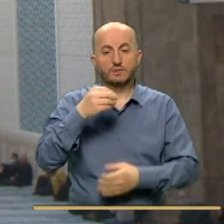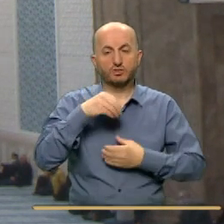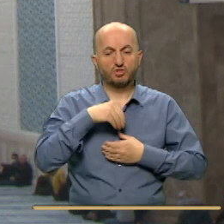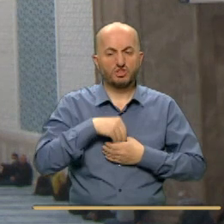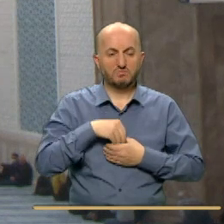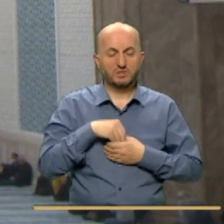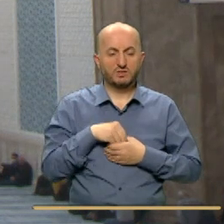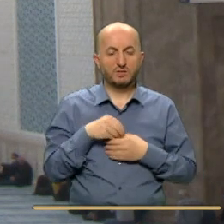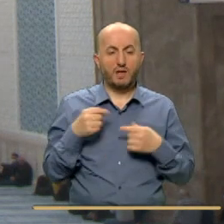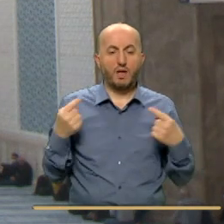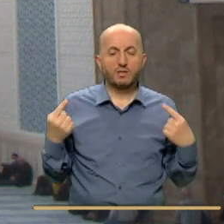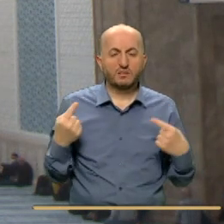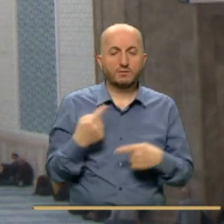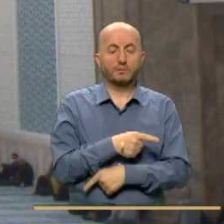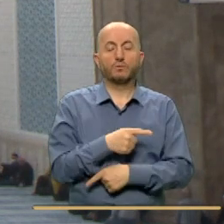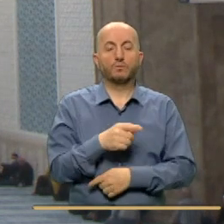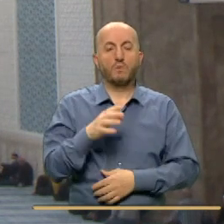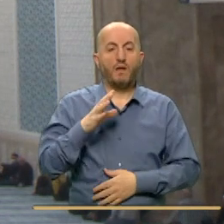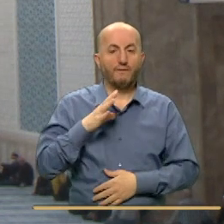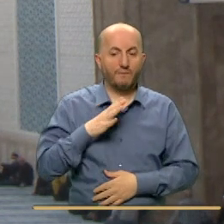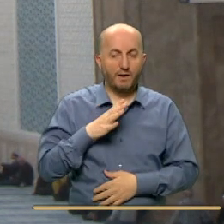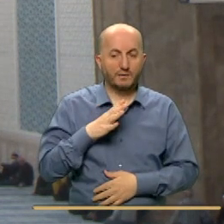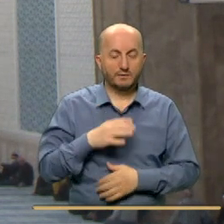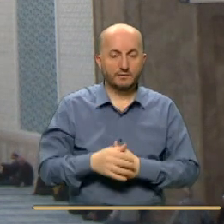İçimizde zıt kutupları barındırıyoruz.